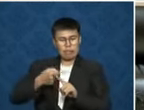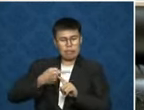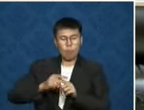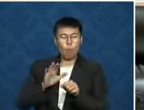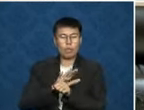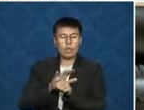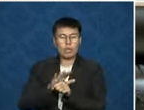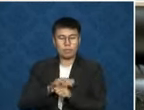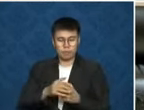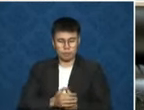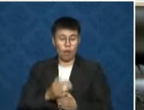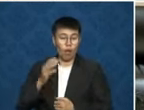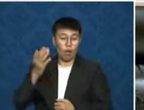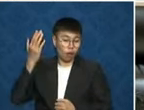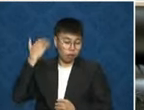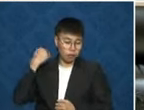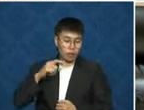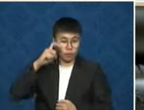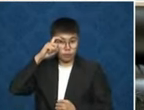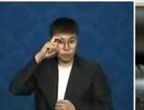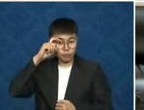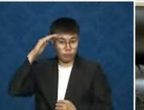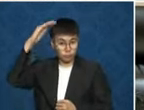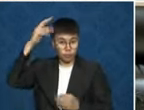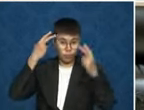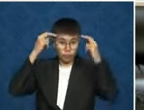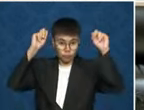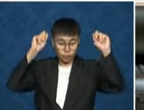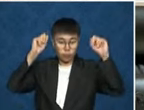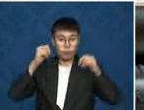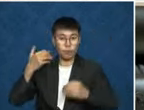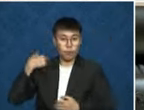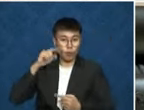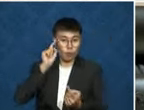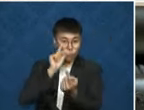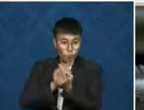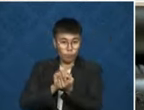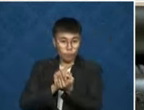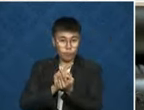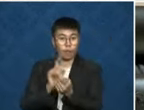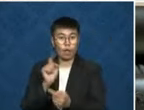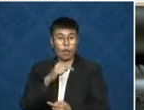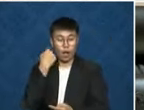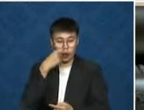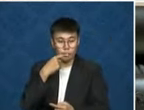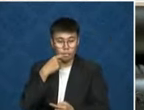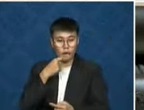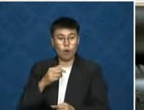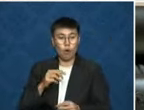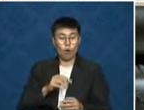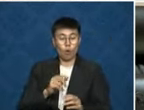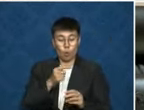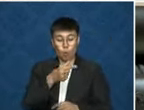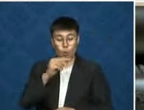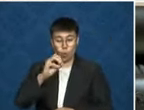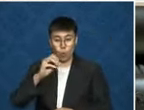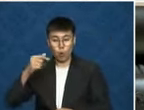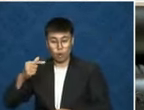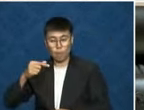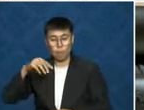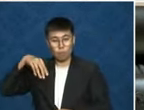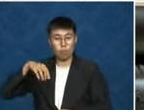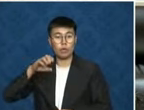านี้ค่ะท่านนายกรัฐมนตรีเศรษฐาทวีสินก็ได้มีการพบปะกับคณะผู้บริหาร Alphabet และ Google ค่ะเพื่อห